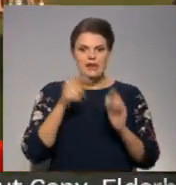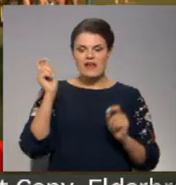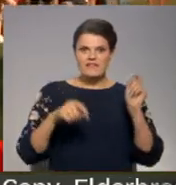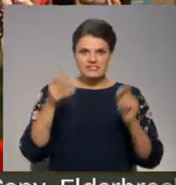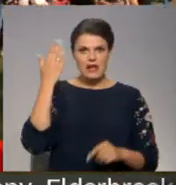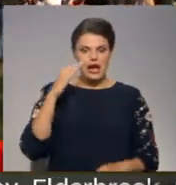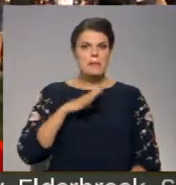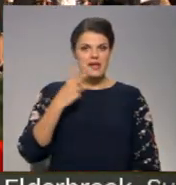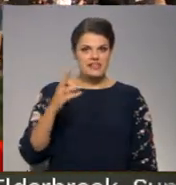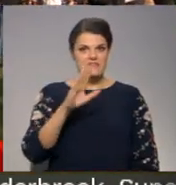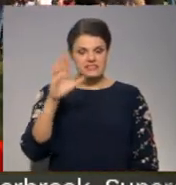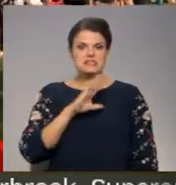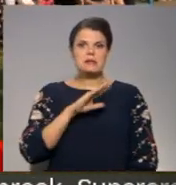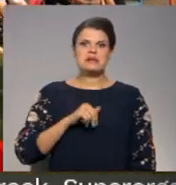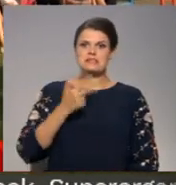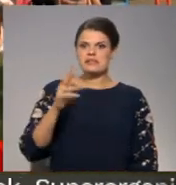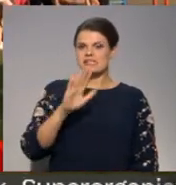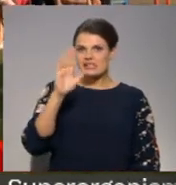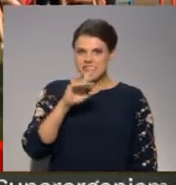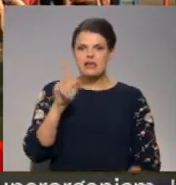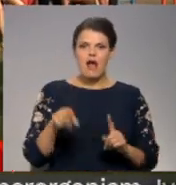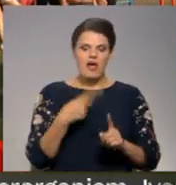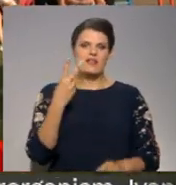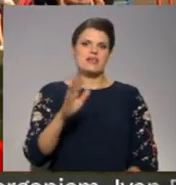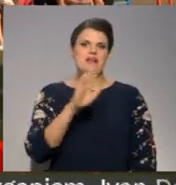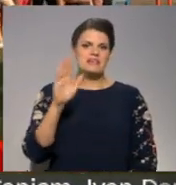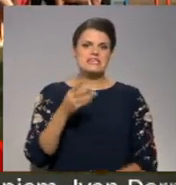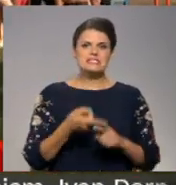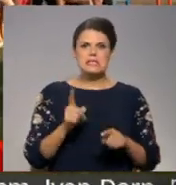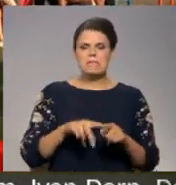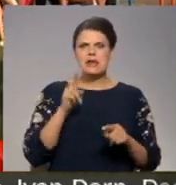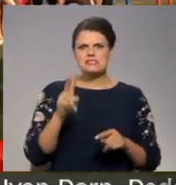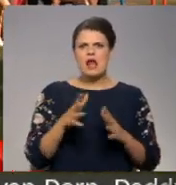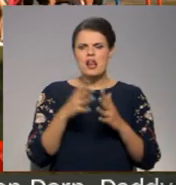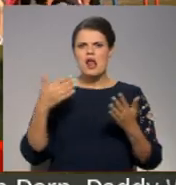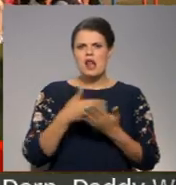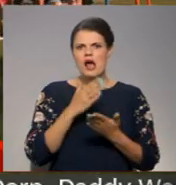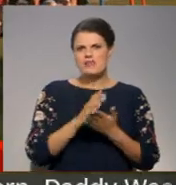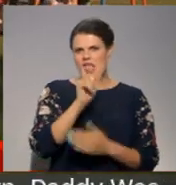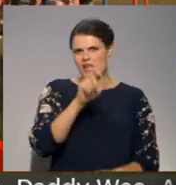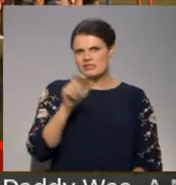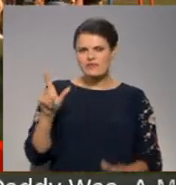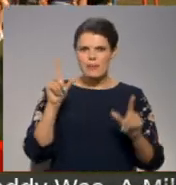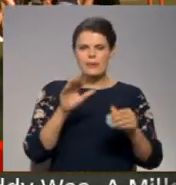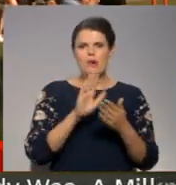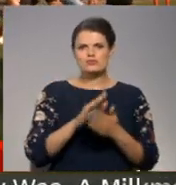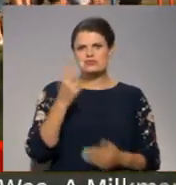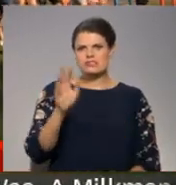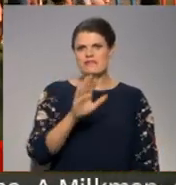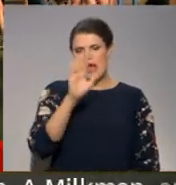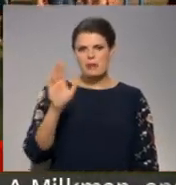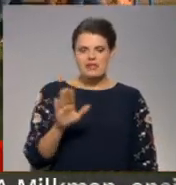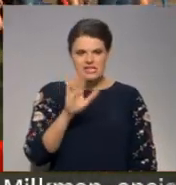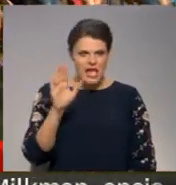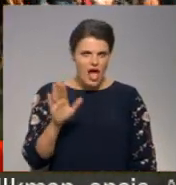notika 2 dienas, un tad viņš notika 3 dienas, un atkal viņš notiek 2 dienas. Tas tādēļ, ka lielākā daļa cilvēki arī brauc uz 2 dienām, kaut arī festivāls notika 3